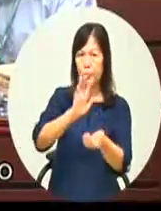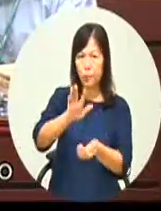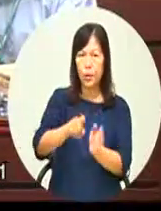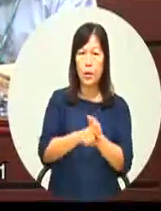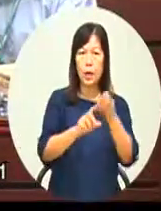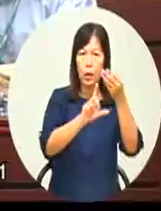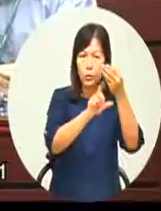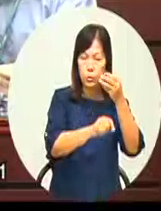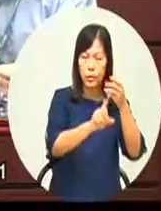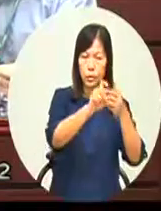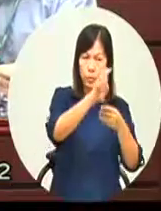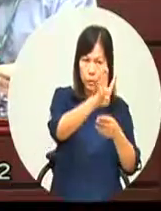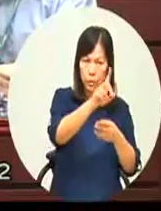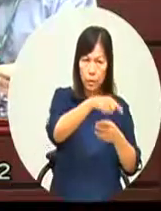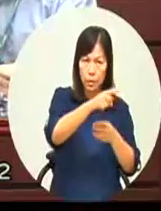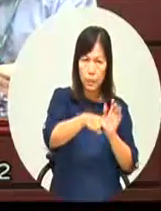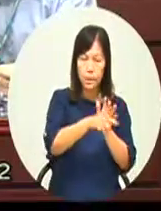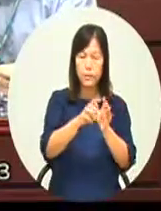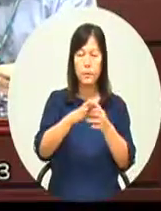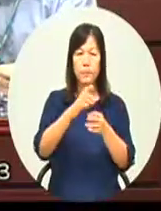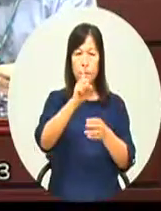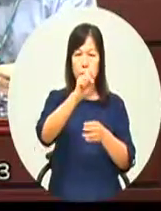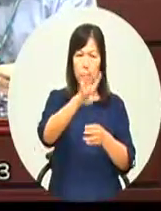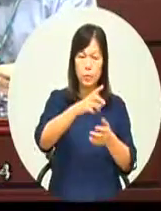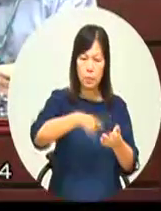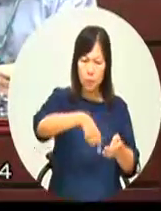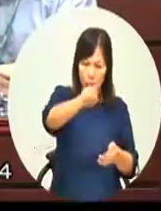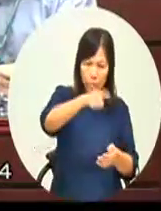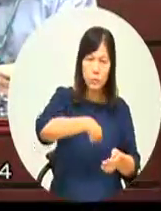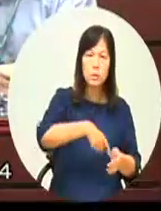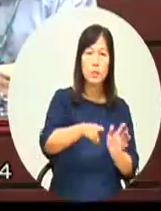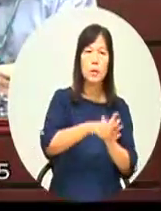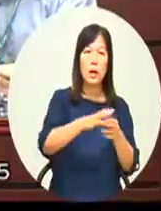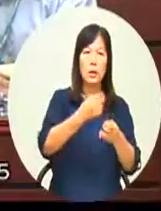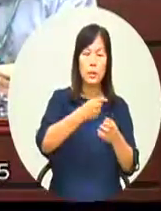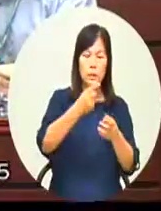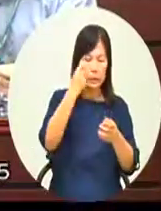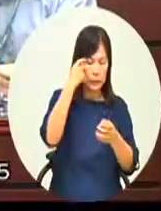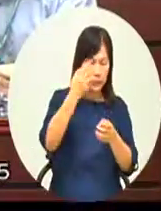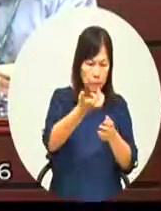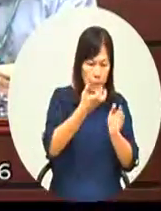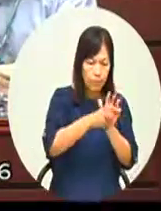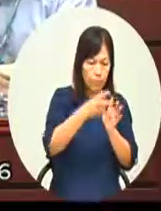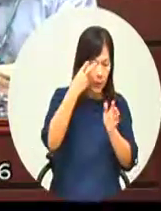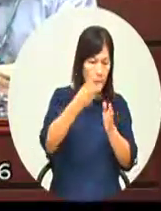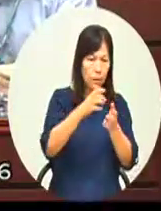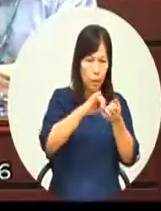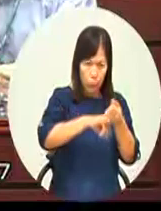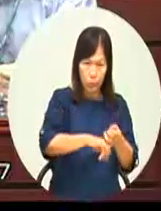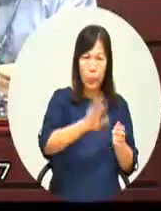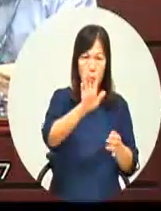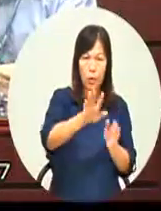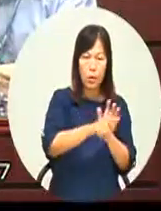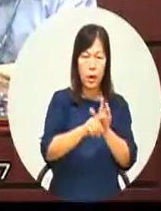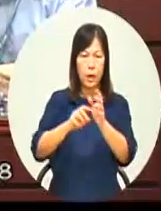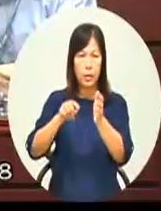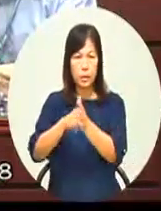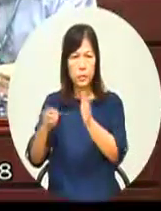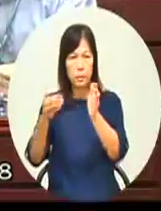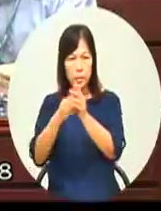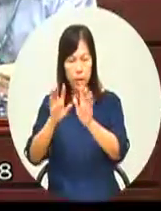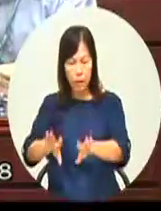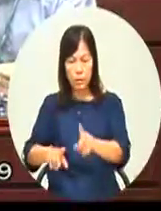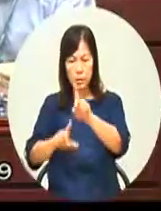呢，有14个人，4个趟次，而且前2天搭乘的时候就先预约。那现在到10月哈，已经高达